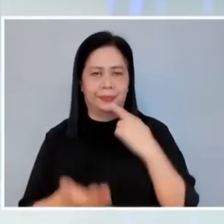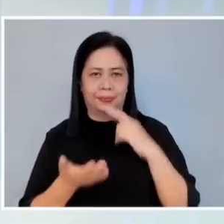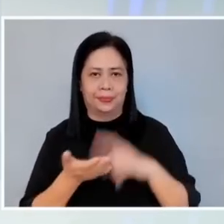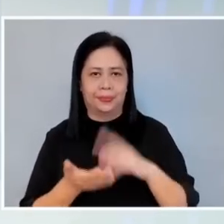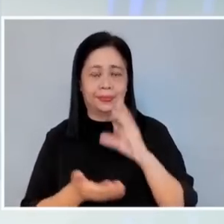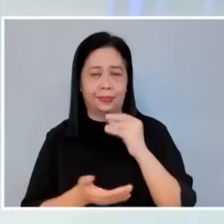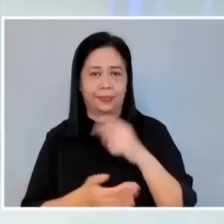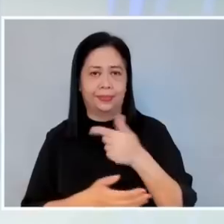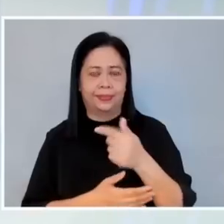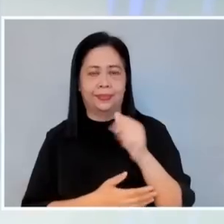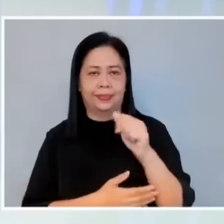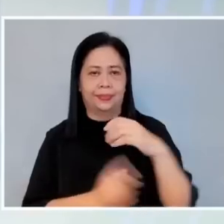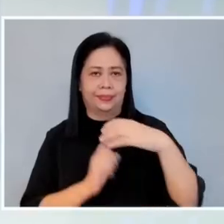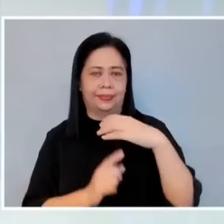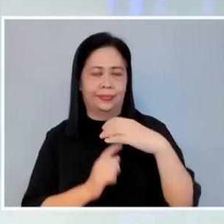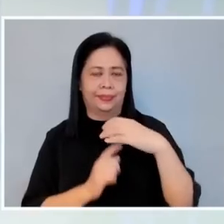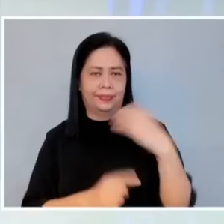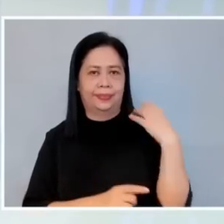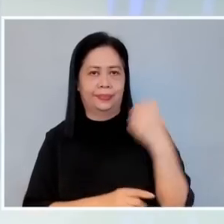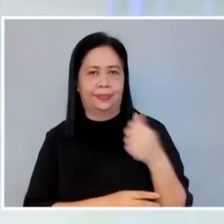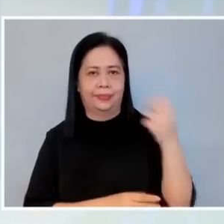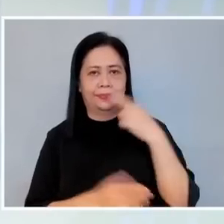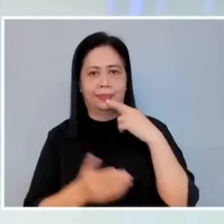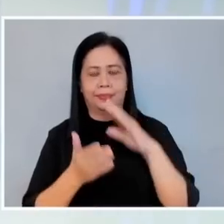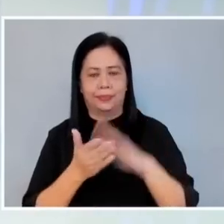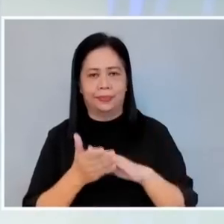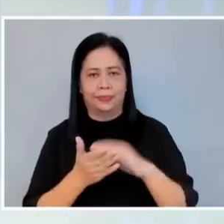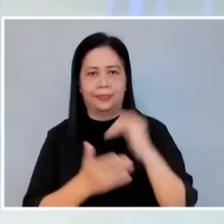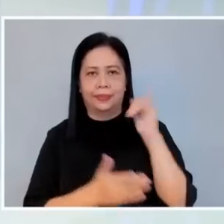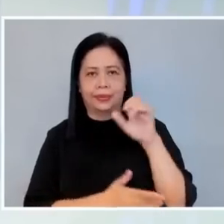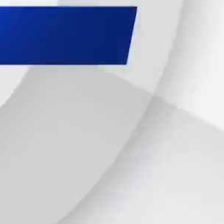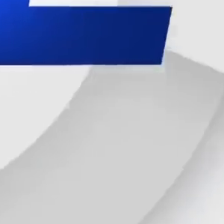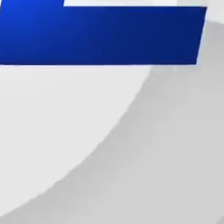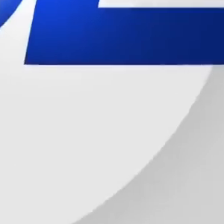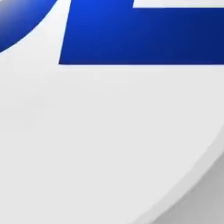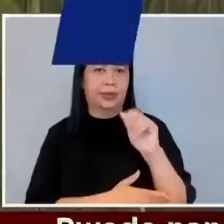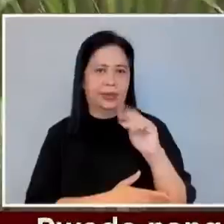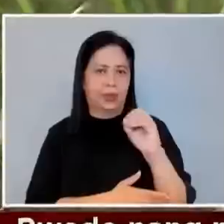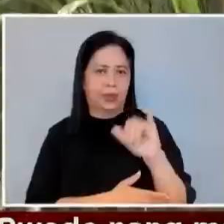si ABS-CBN Chief of Reporters, Jeff Canoy.